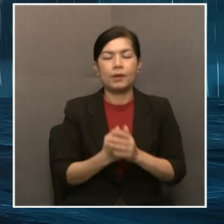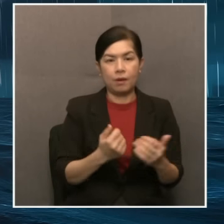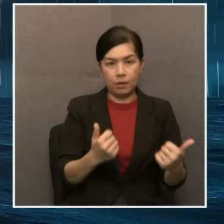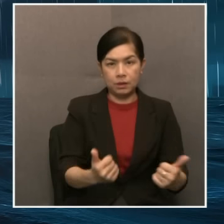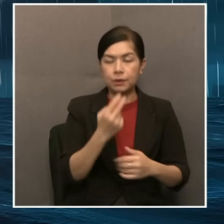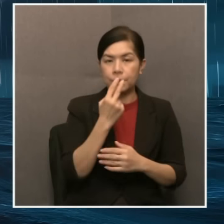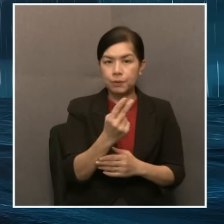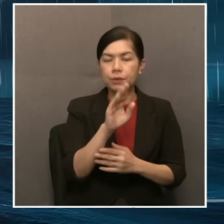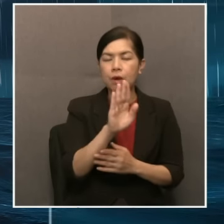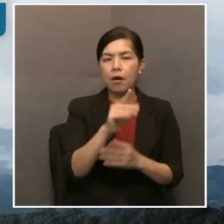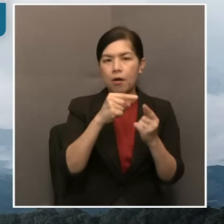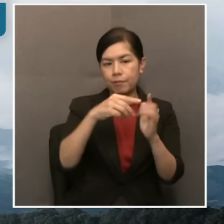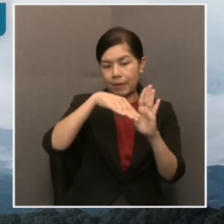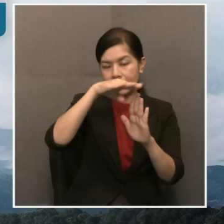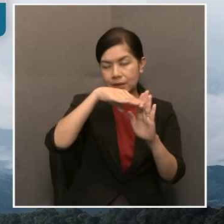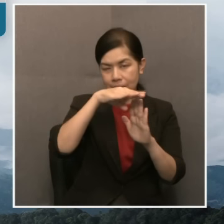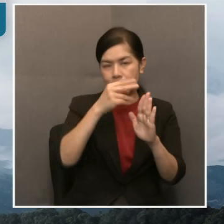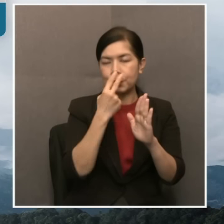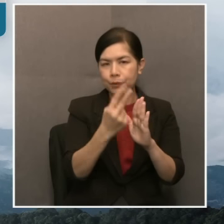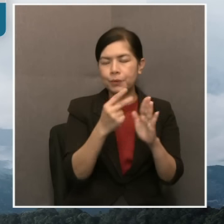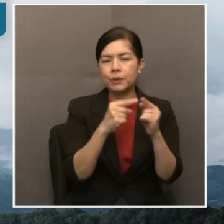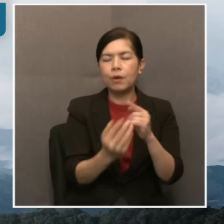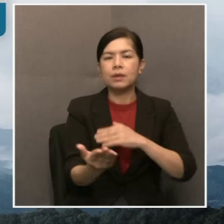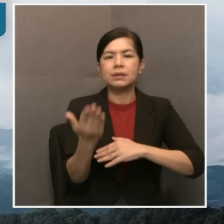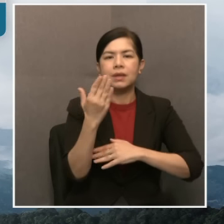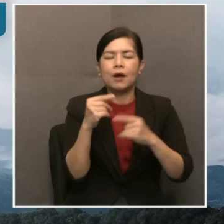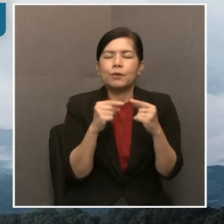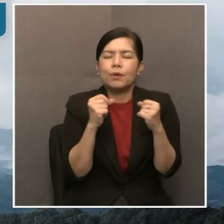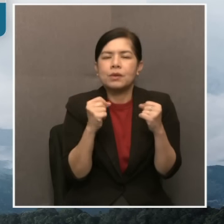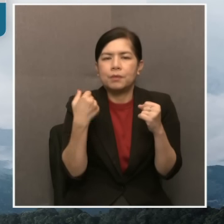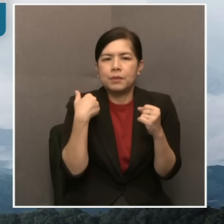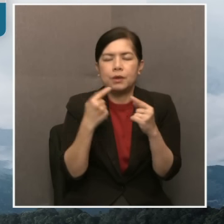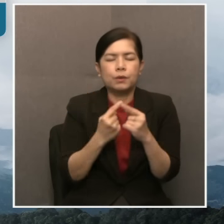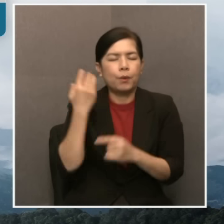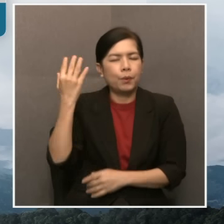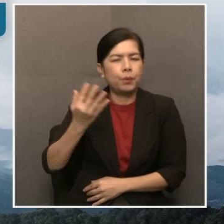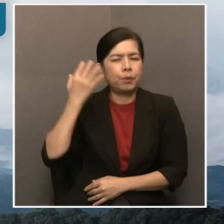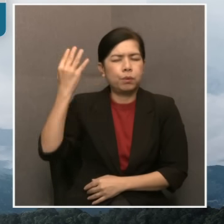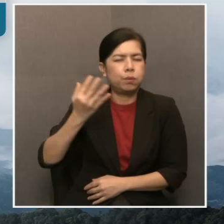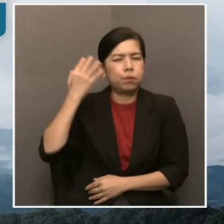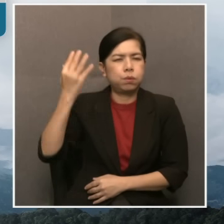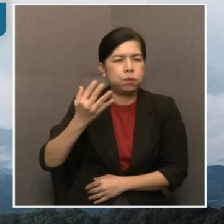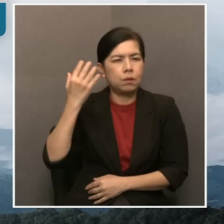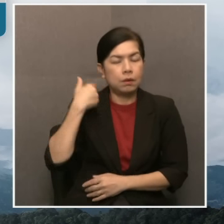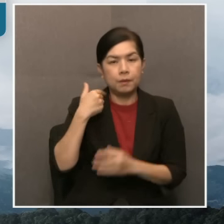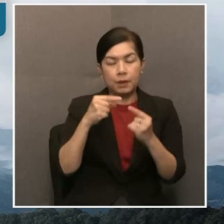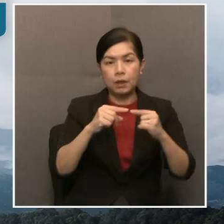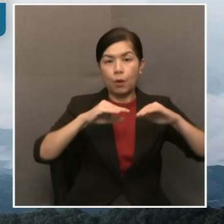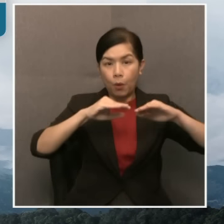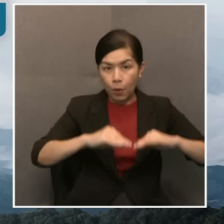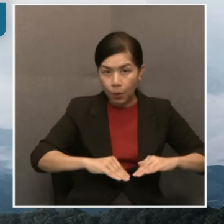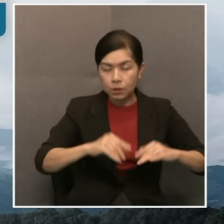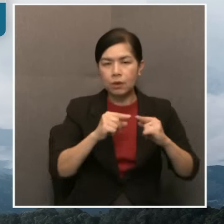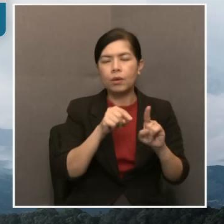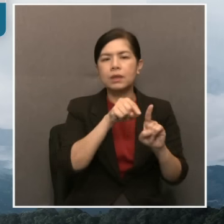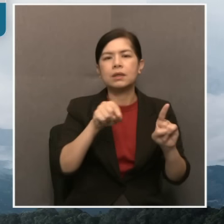เป็นรายภาคกันนะคะภาคเหนืออากาศเย็นในตอนเช้าค่ะมีลมแรงอุณหภูมิจะลดลงประมาณ 1-2 องศาเ